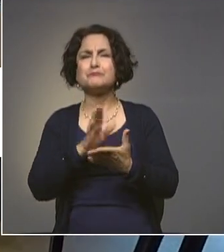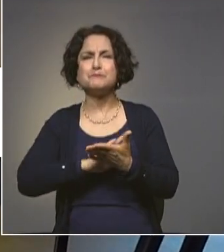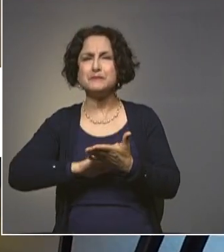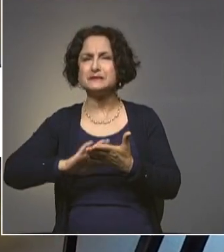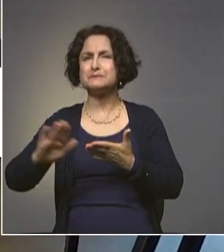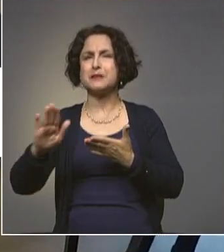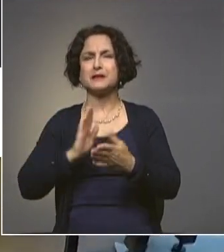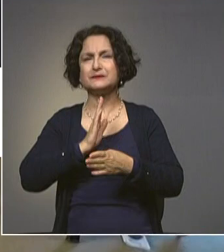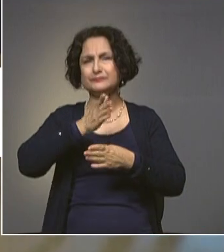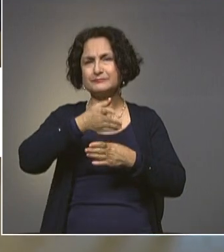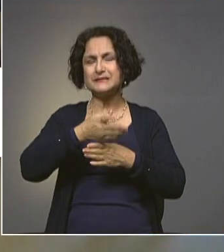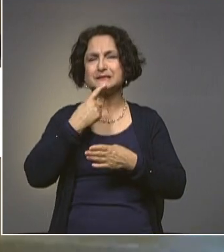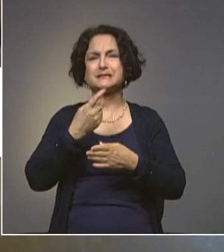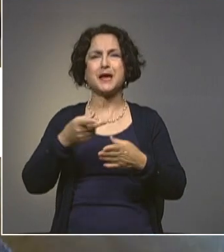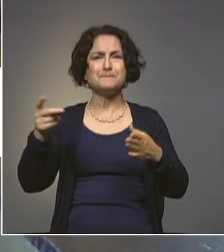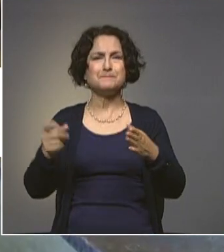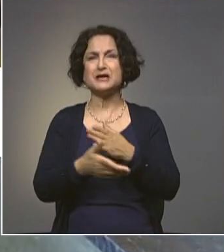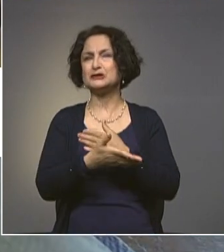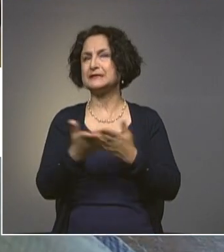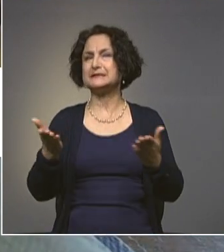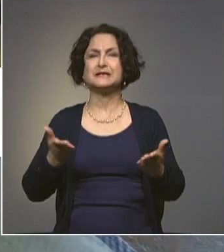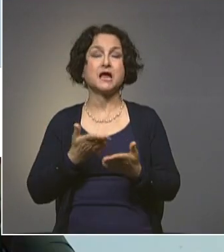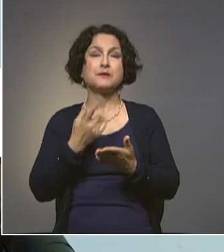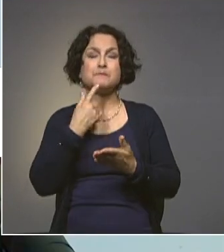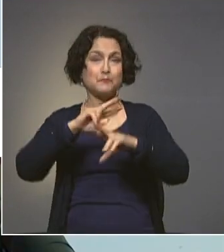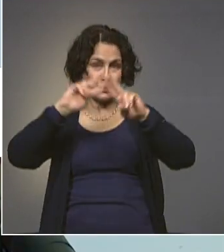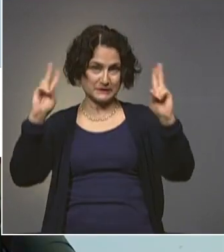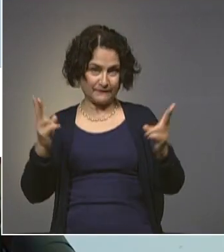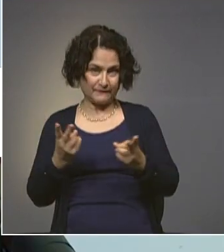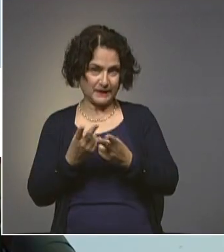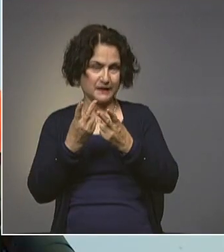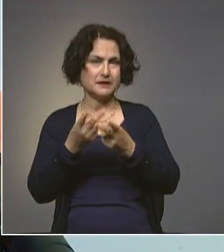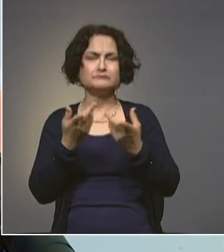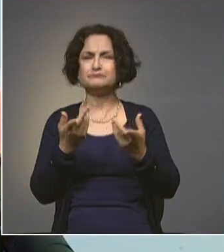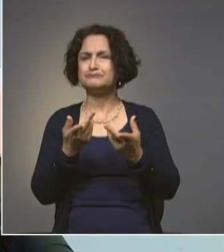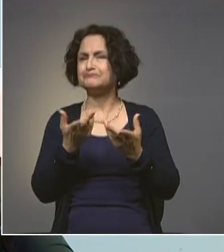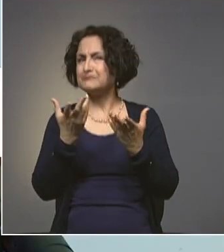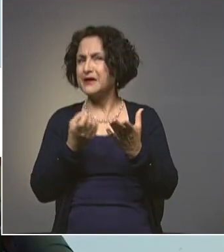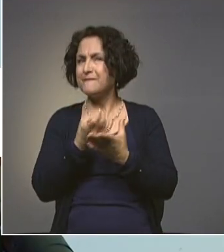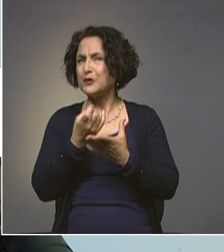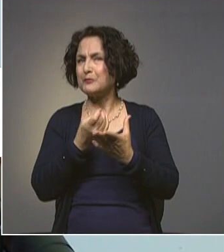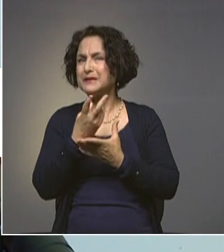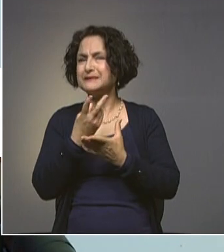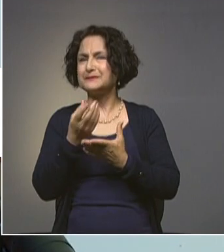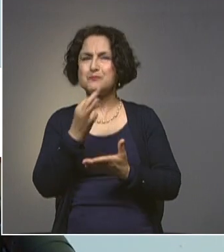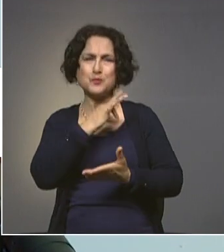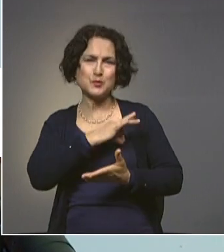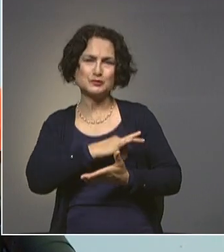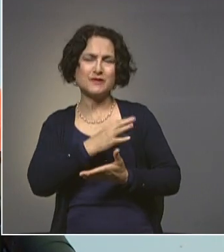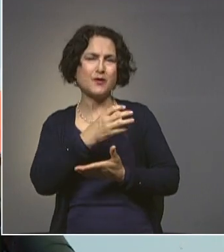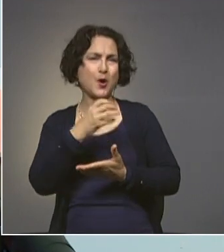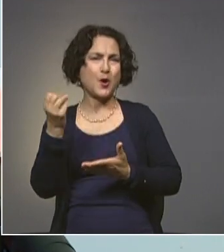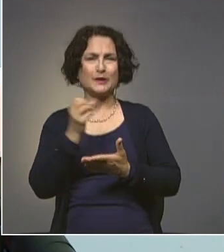хора с статут на бежанци. Защото по света една голяма част от информацията се получава в библиотеките от актуалната